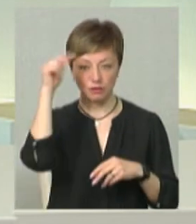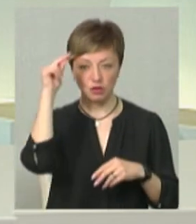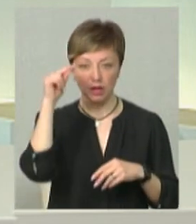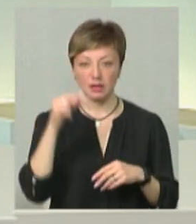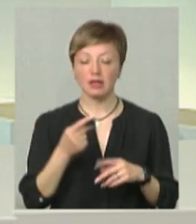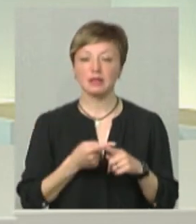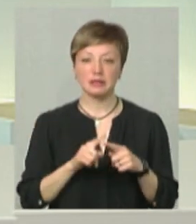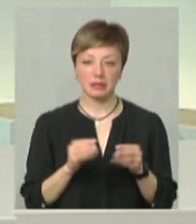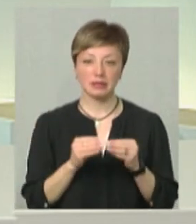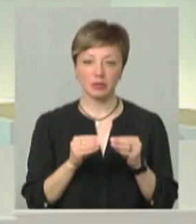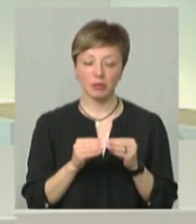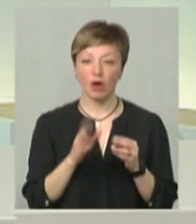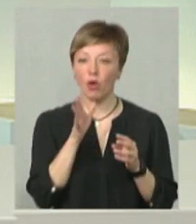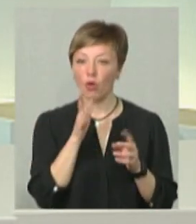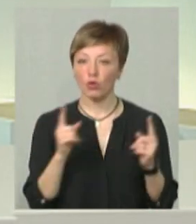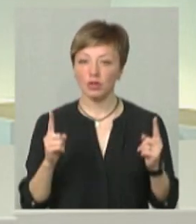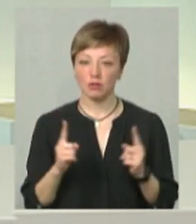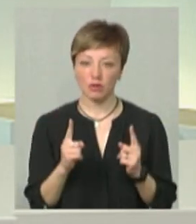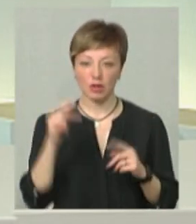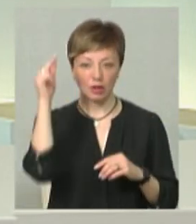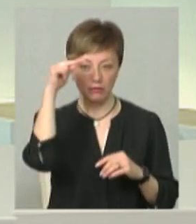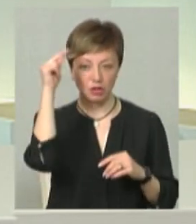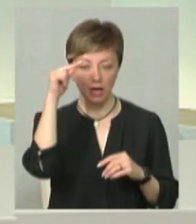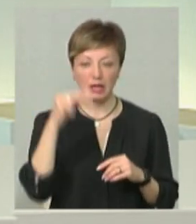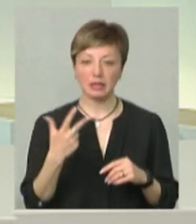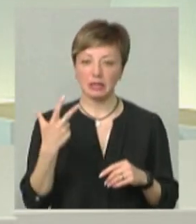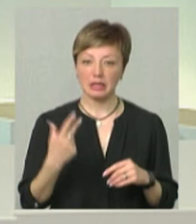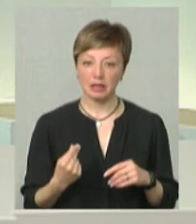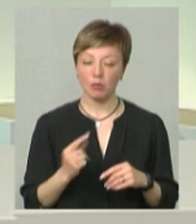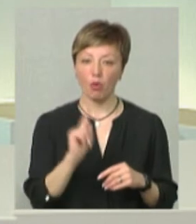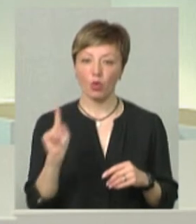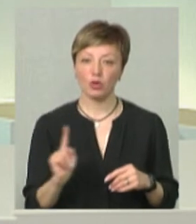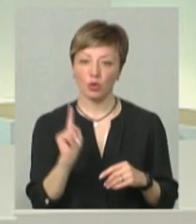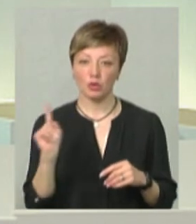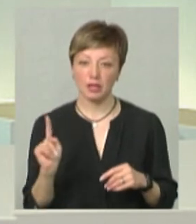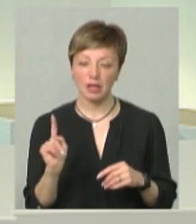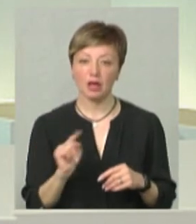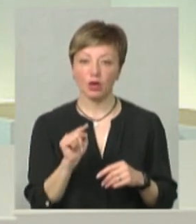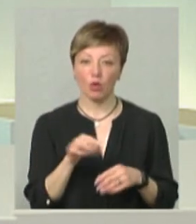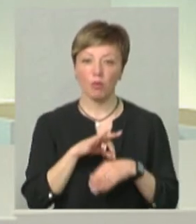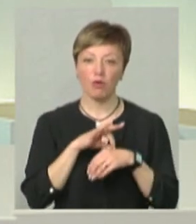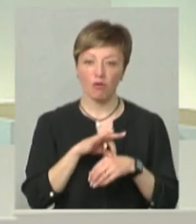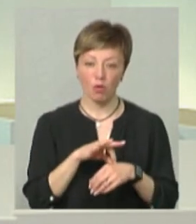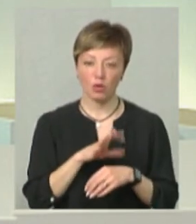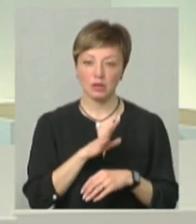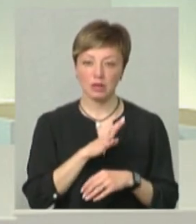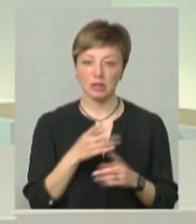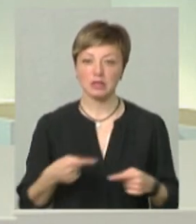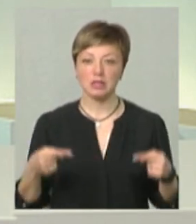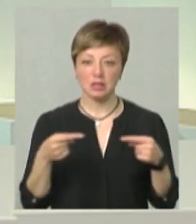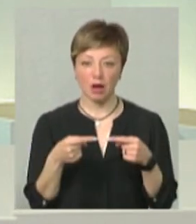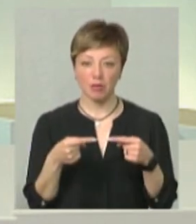саме мається на увазі короткотермінове навчання, 3 дні по 1 годині. Його проводили